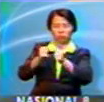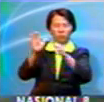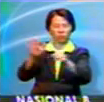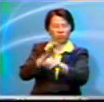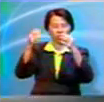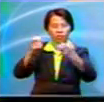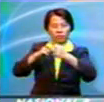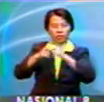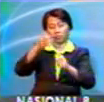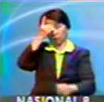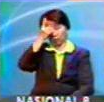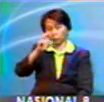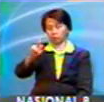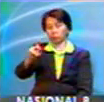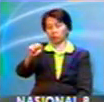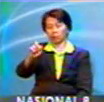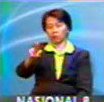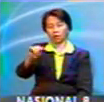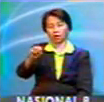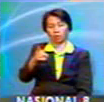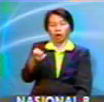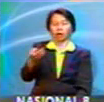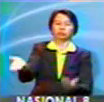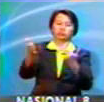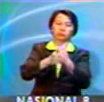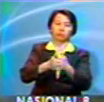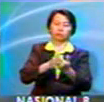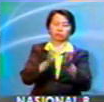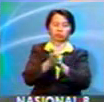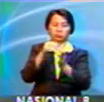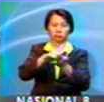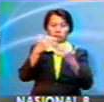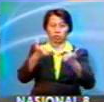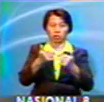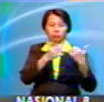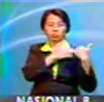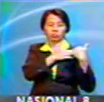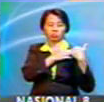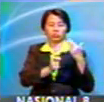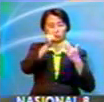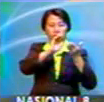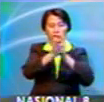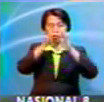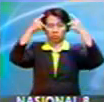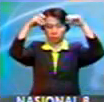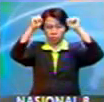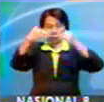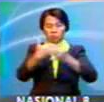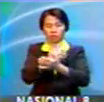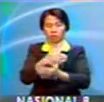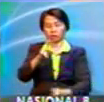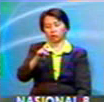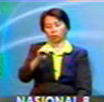kontroversi, Datuk Karim Ibrahim kembali semula dan kali ini memegang jawatan tertinggi selaku Presiden baharu